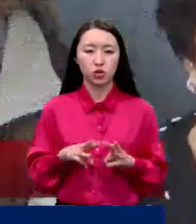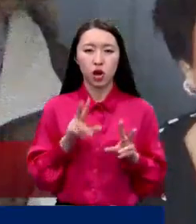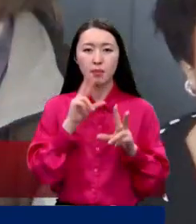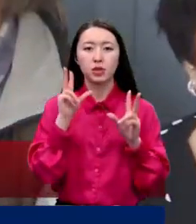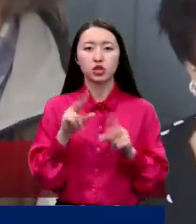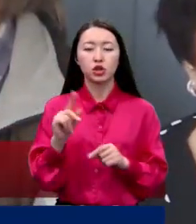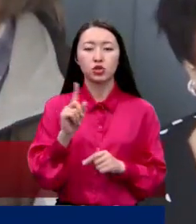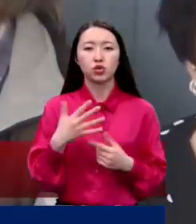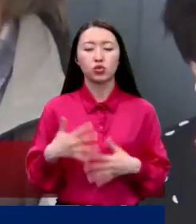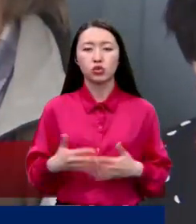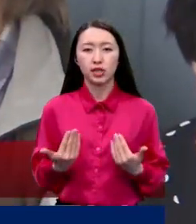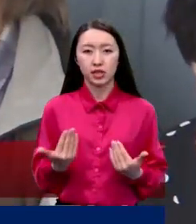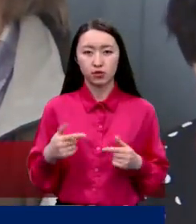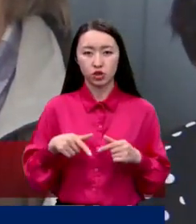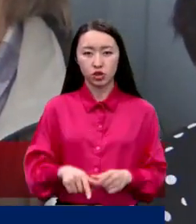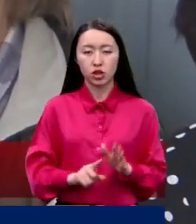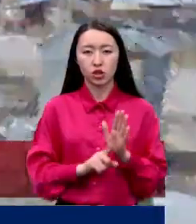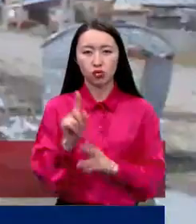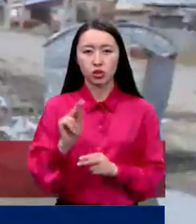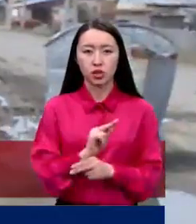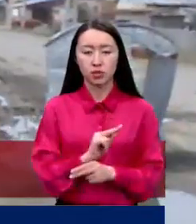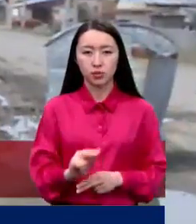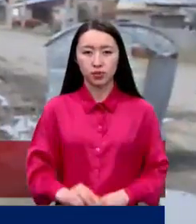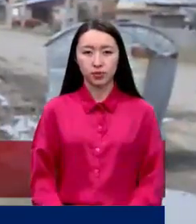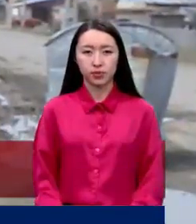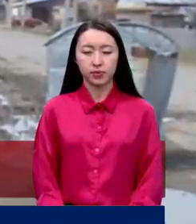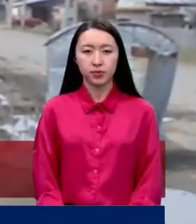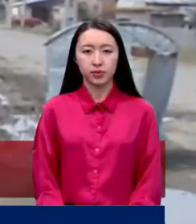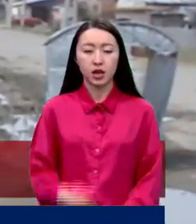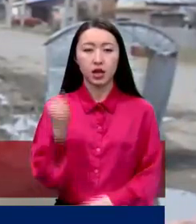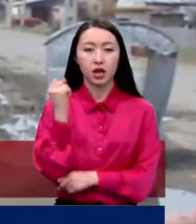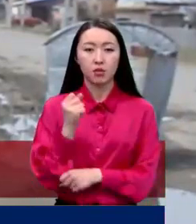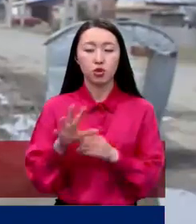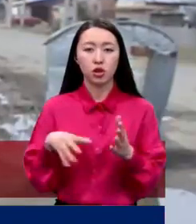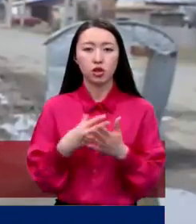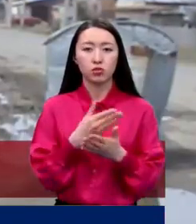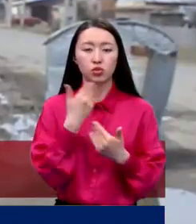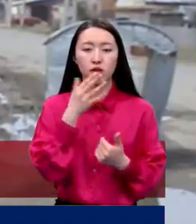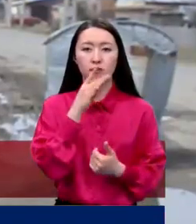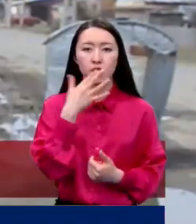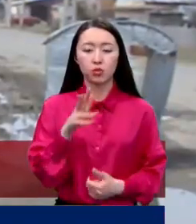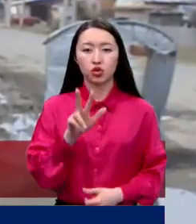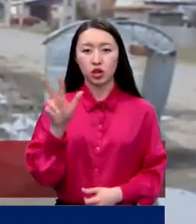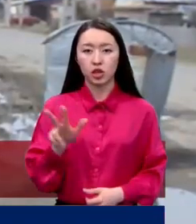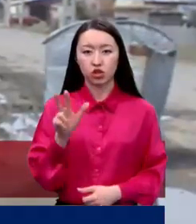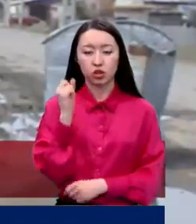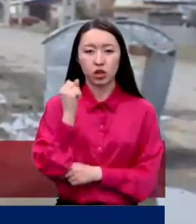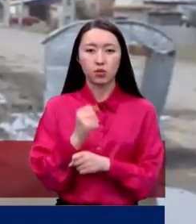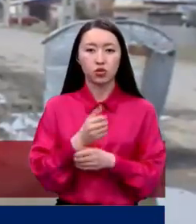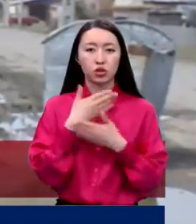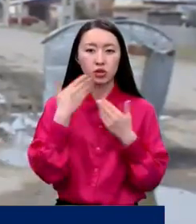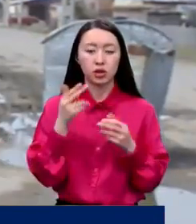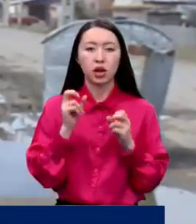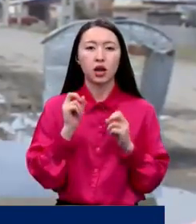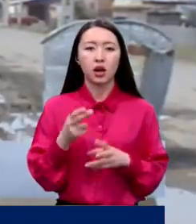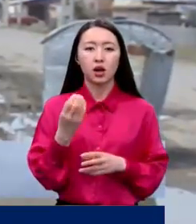Пообещали, что уже сегодня здесь начнется ремонт. Рабочих до сих пор нету. Время уже третий час, а рабочих нету. Как